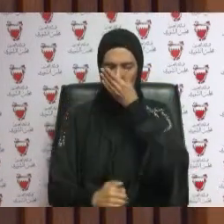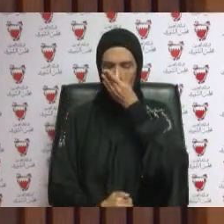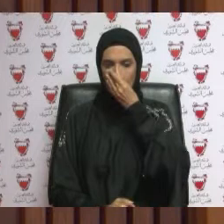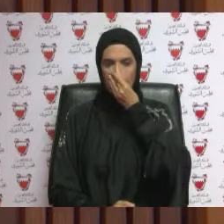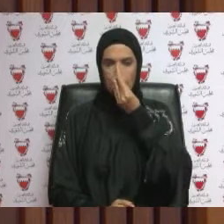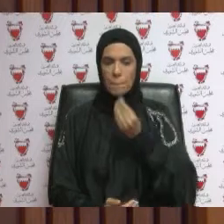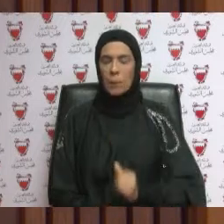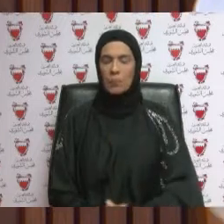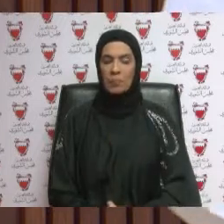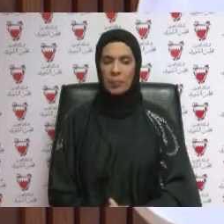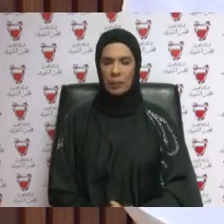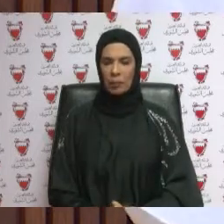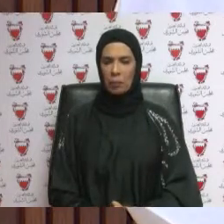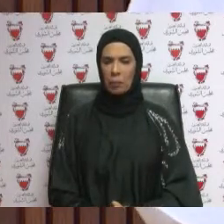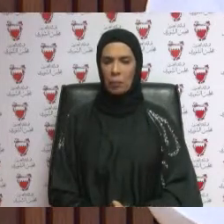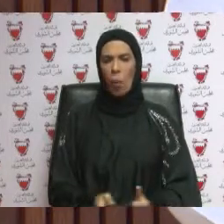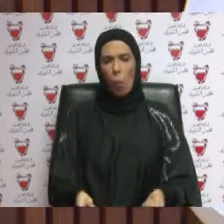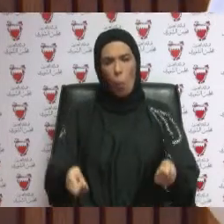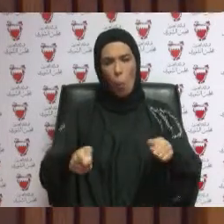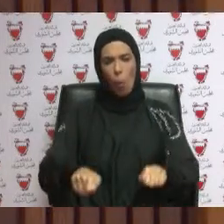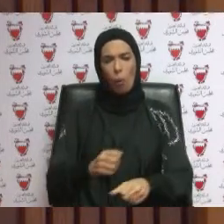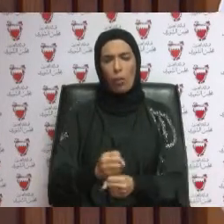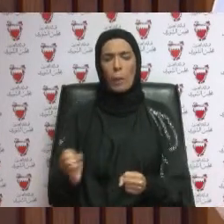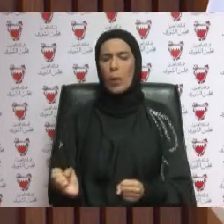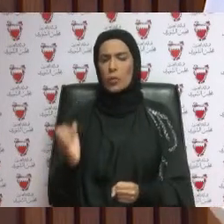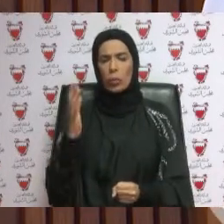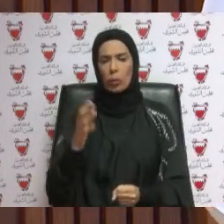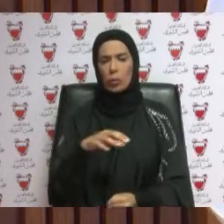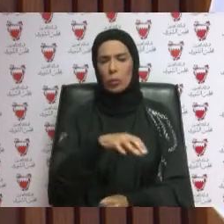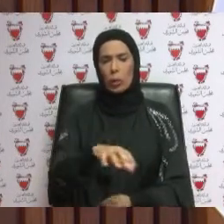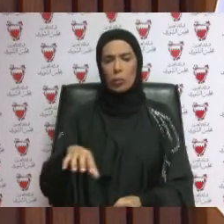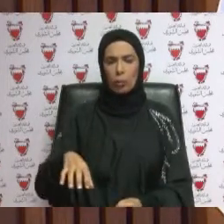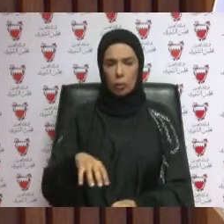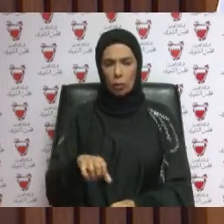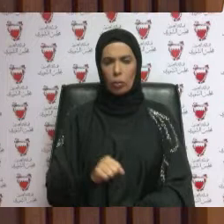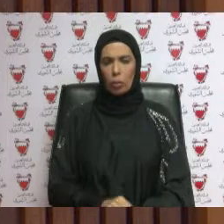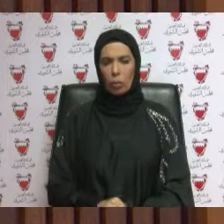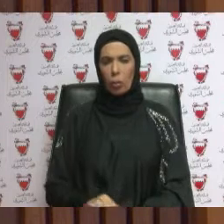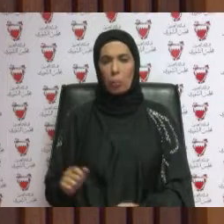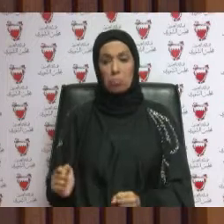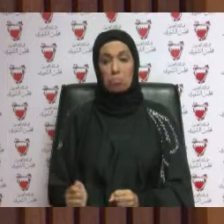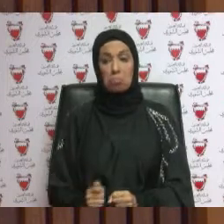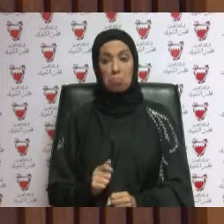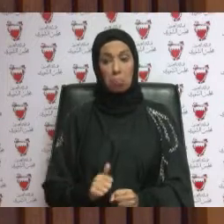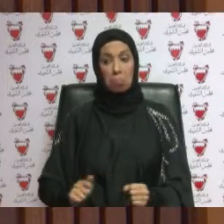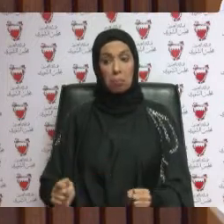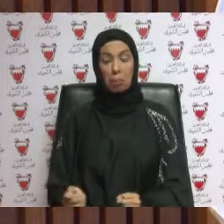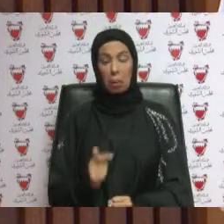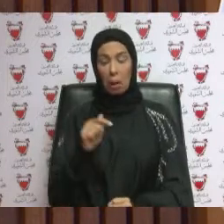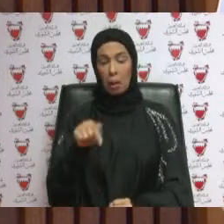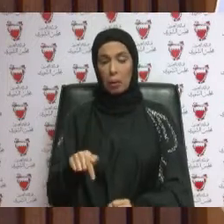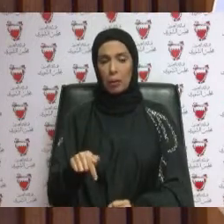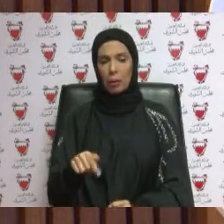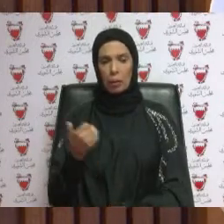ولكن مع الأسف توقف هذا المشروع، وهناك دول كثيرة في المنطقة سبقتنا. مع الرئيس، قبل